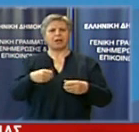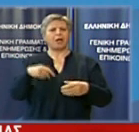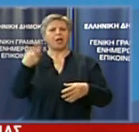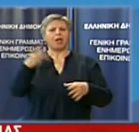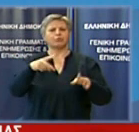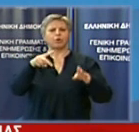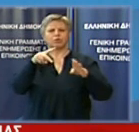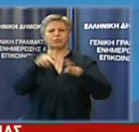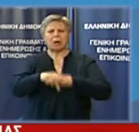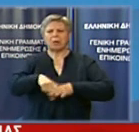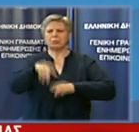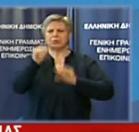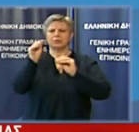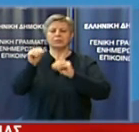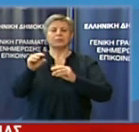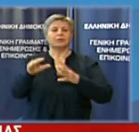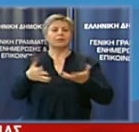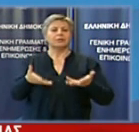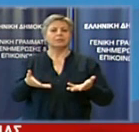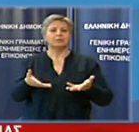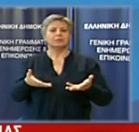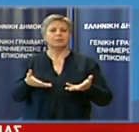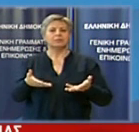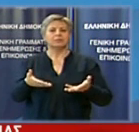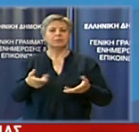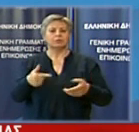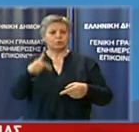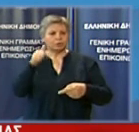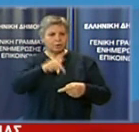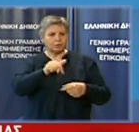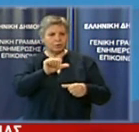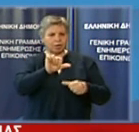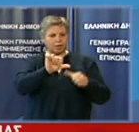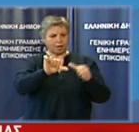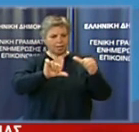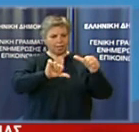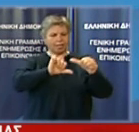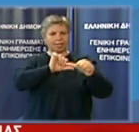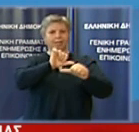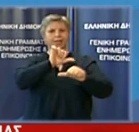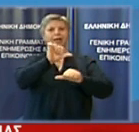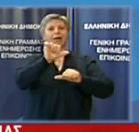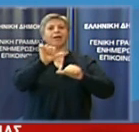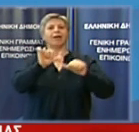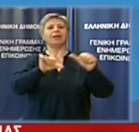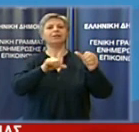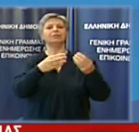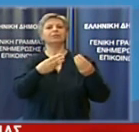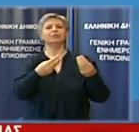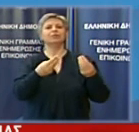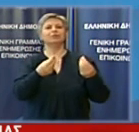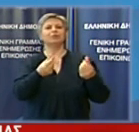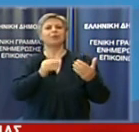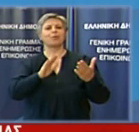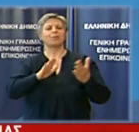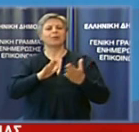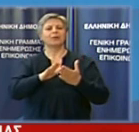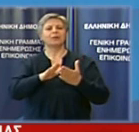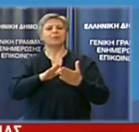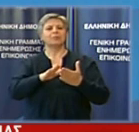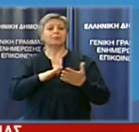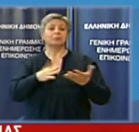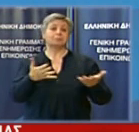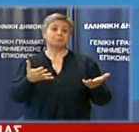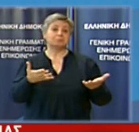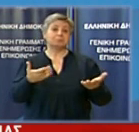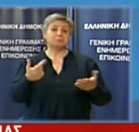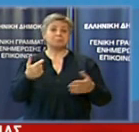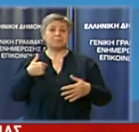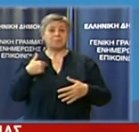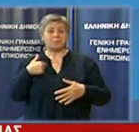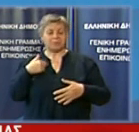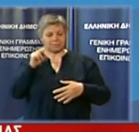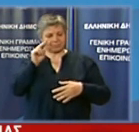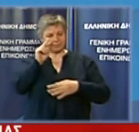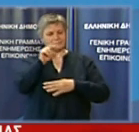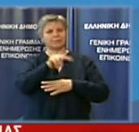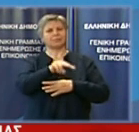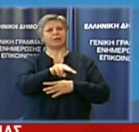Θα πρέπει η ίδια να εξηγήσει γιατί μεταβάλλει σήμερα τη συμπεριφορά της. Κατά τη δική μας εντύπωση δεν πρόκειται παρά